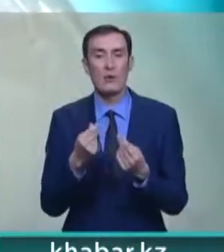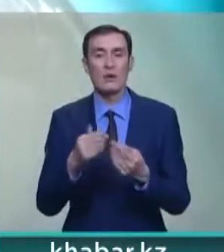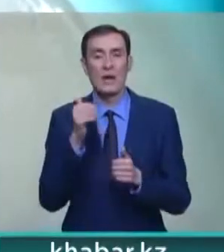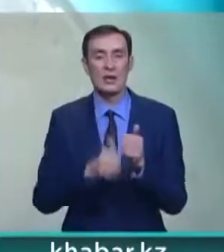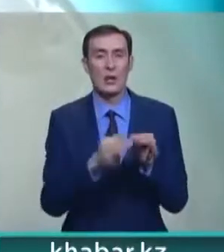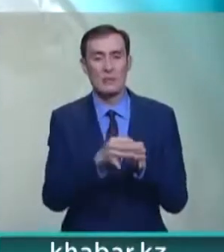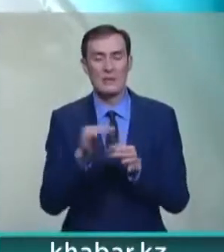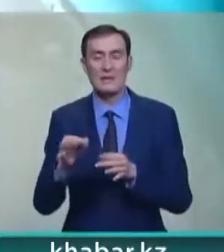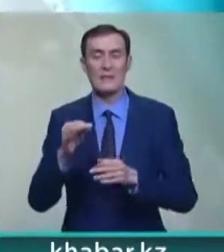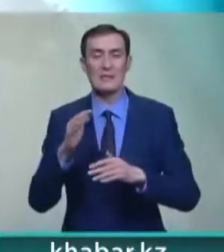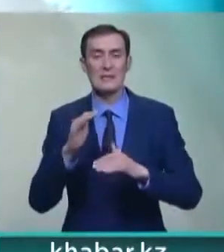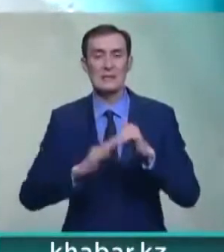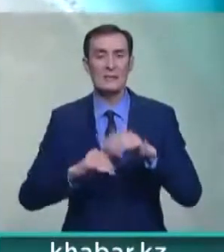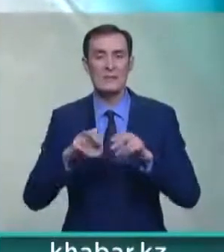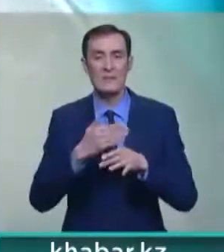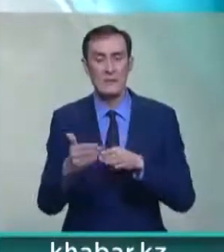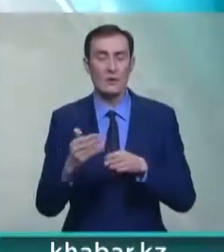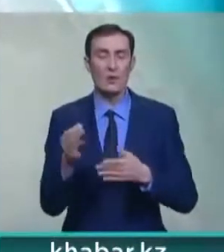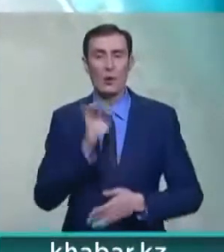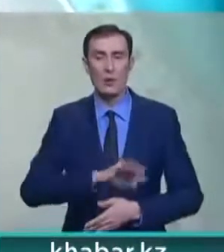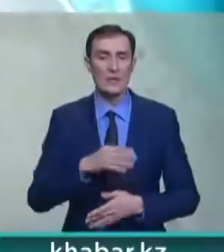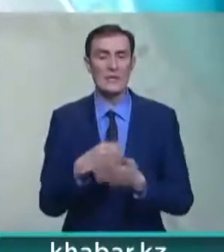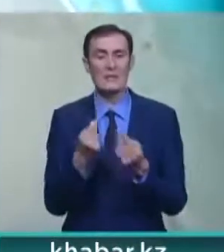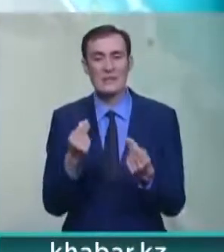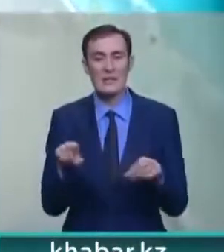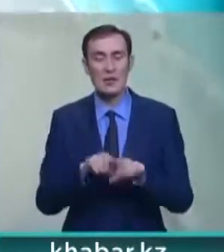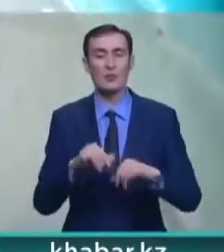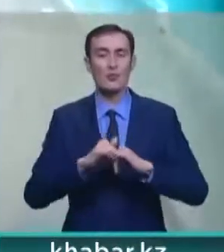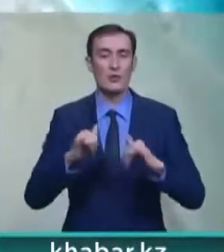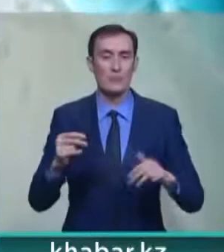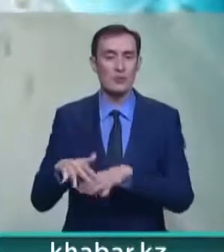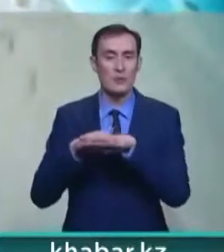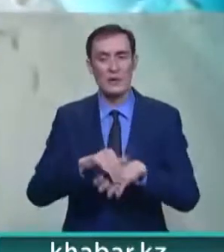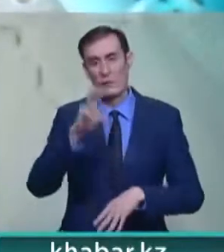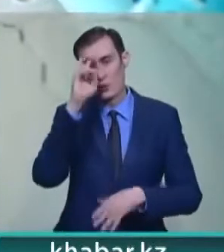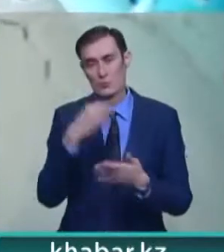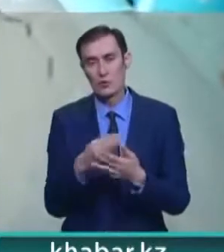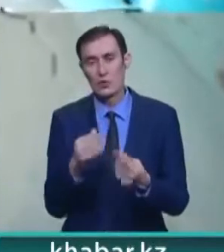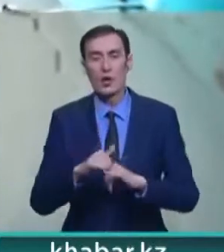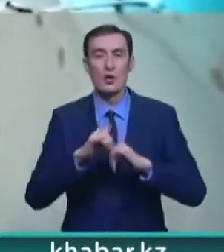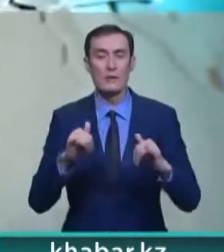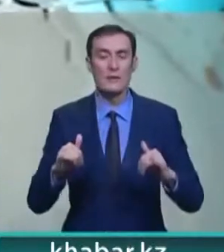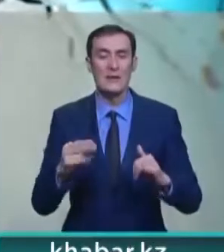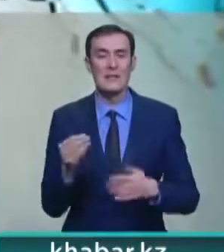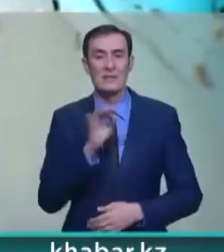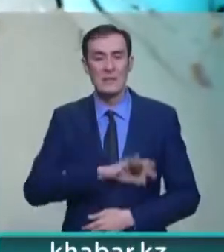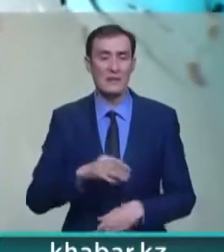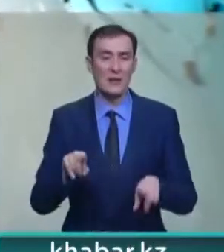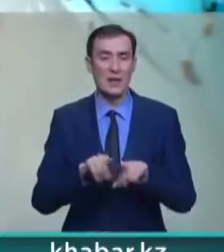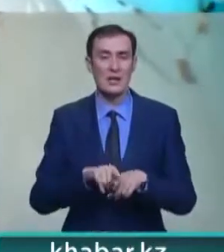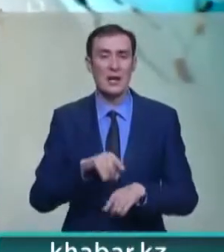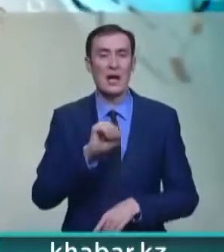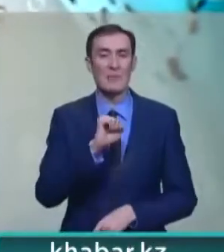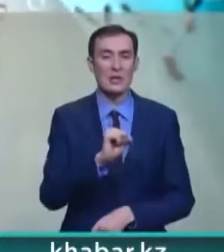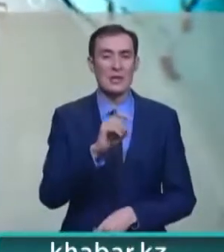и отраслям активов, повысить доходность инвестиций и увеличить поступление в бюджет за счет роста дивидендов. Также